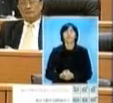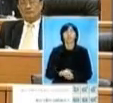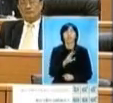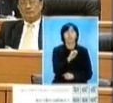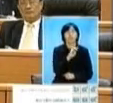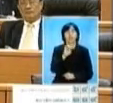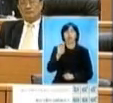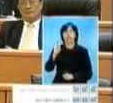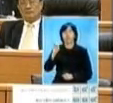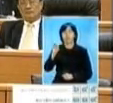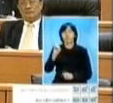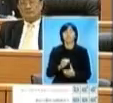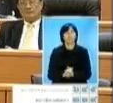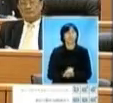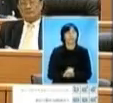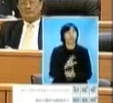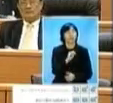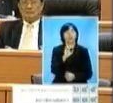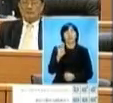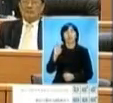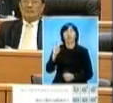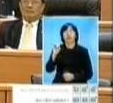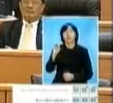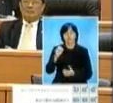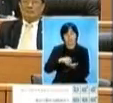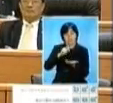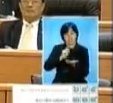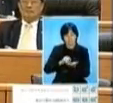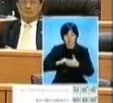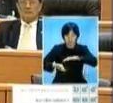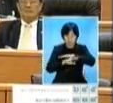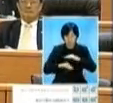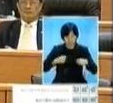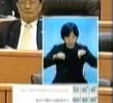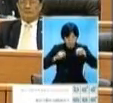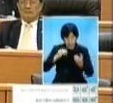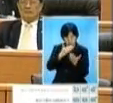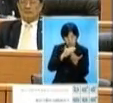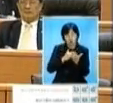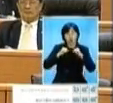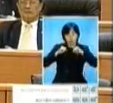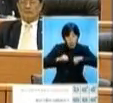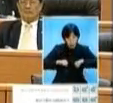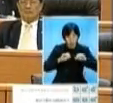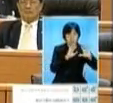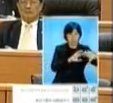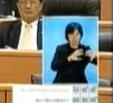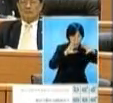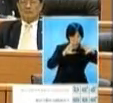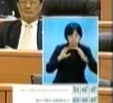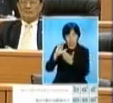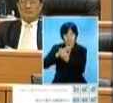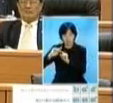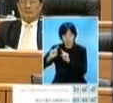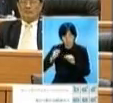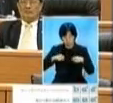ตรา190จำกัดกรอบแคบลงให้หนังสือสนธิสัญญาที่ส่งผลกระทบต่อเศรษฐกิจและสังคมไม่ต้องผ่านการเห็นชอบของส